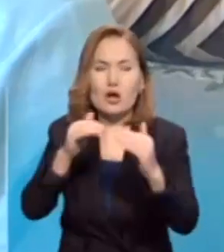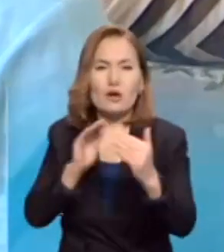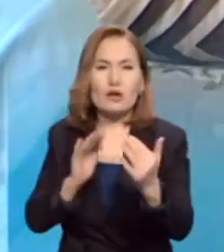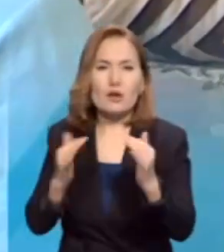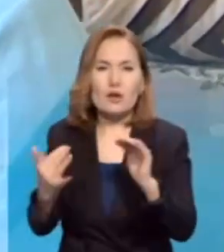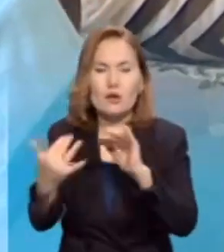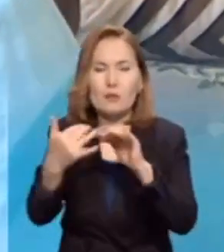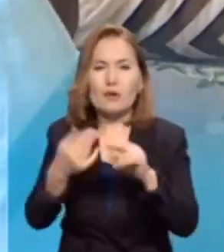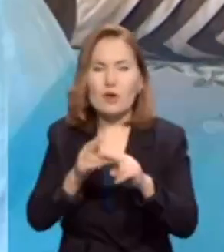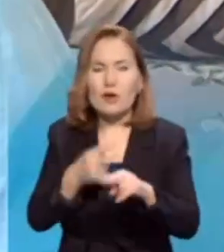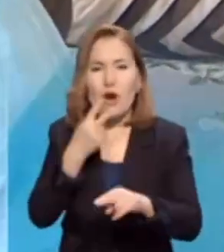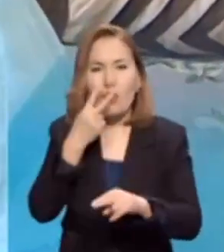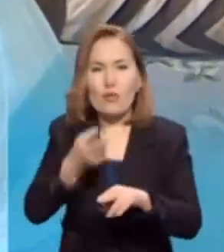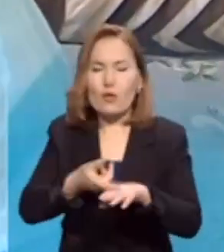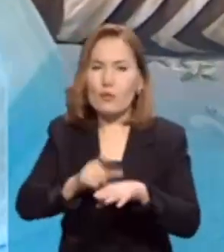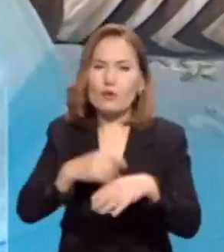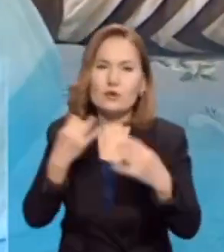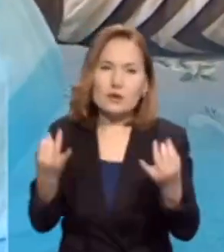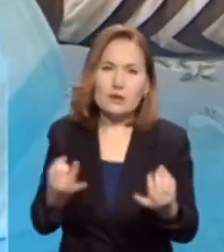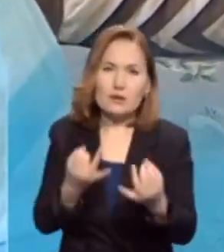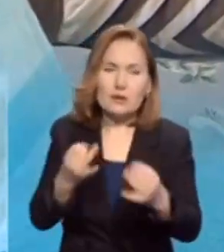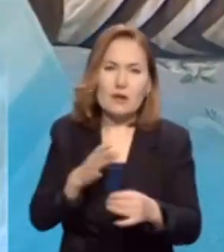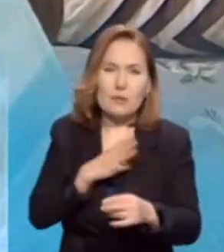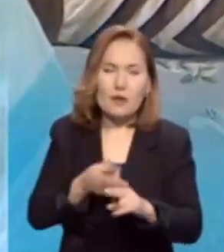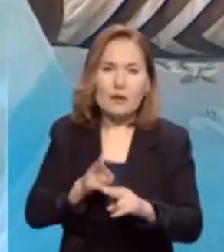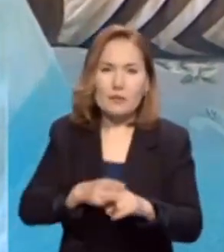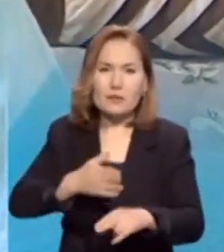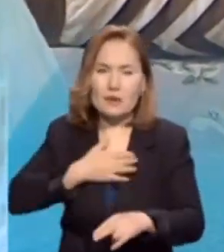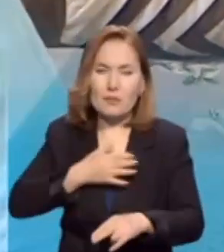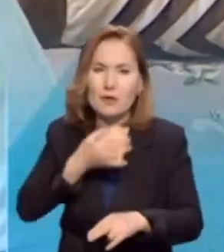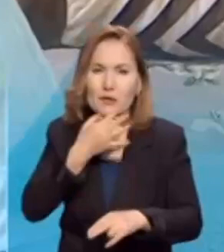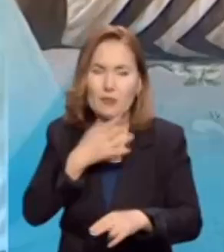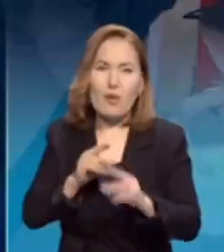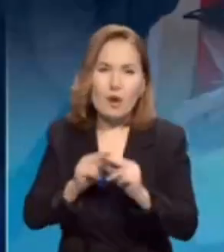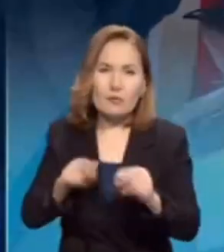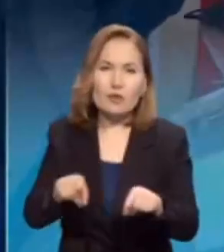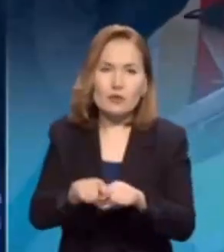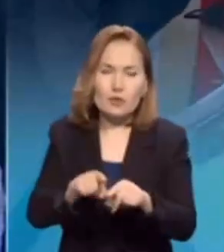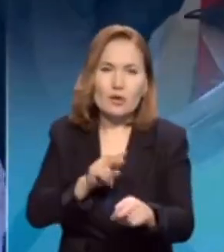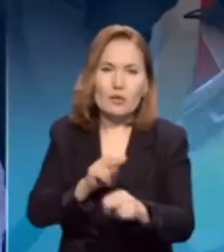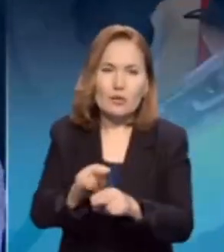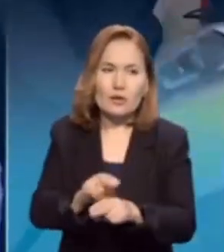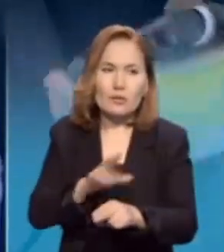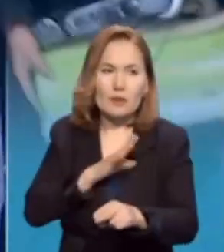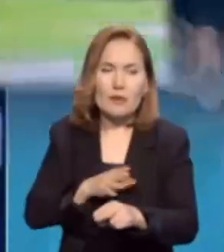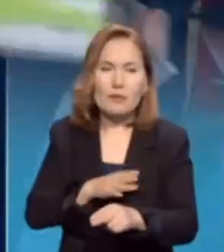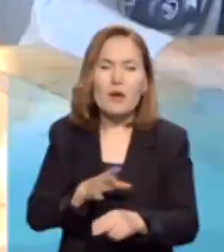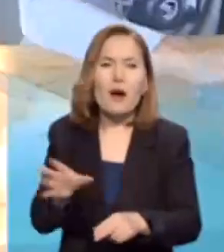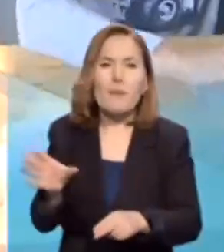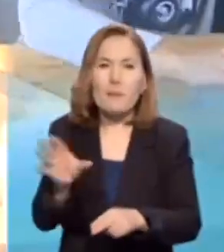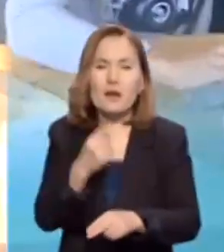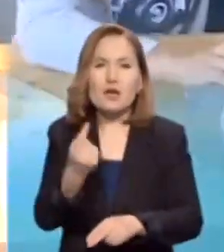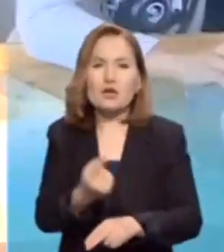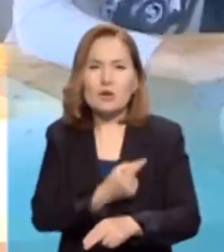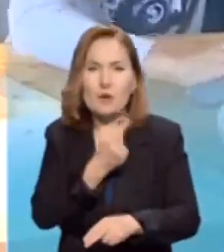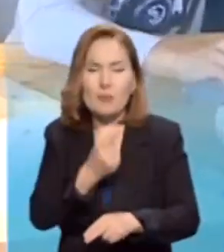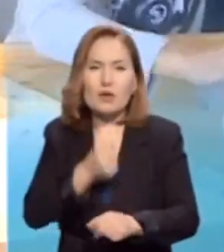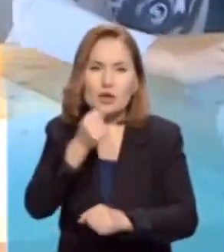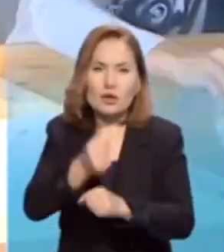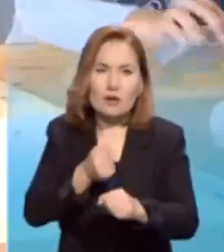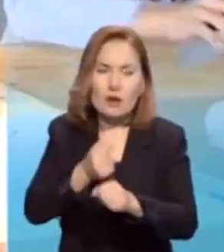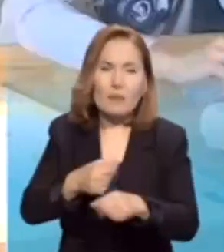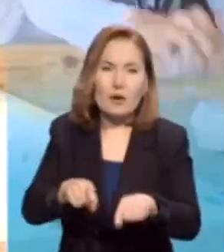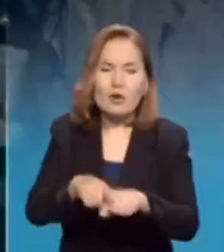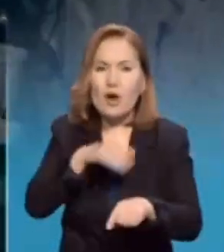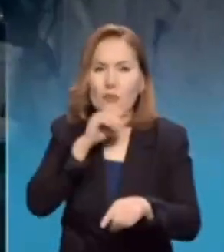бір рет көріп тұрған, мұғалімнің өзі бір рет көріп тұрған киіз үйді қалай жинаған. Бұл дүниелердің барлығы жергілікті шеберханада жасалады.